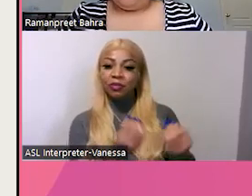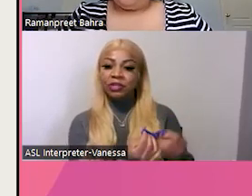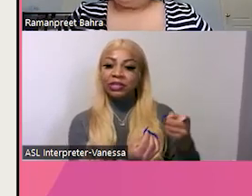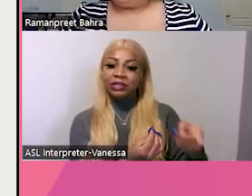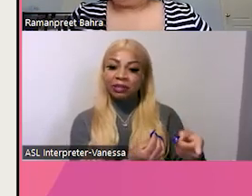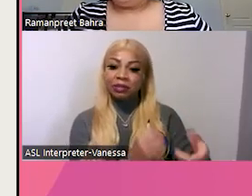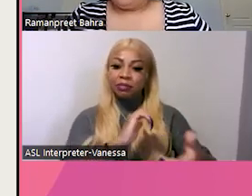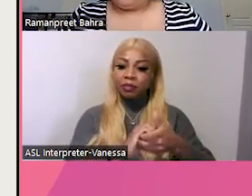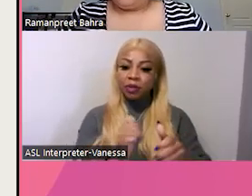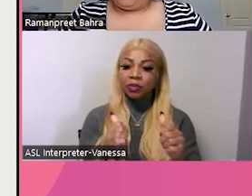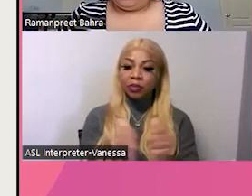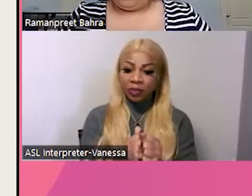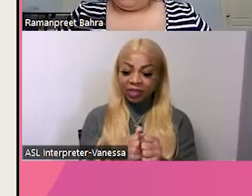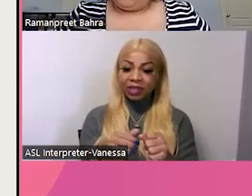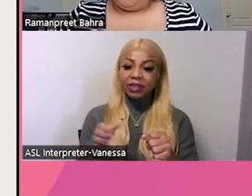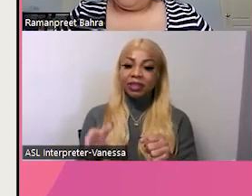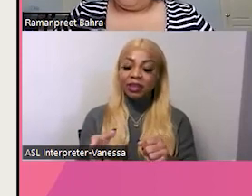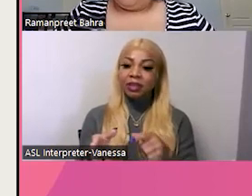qui travaille